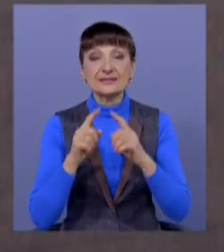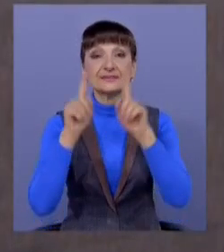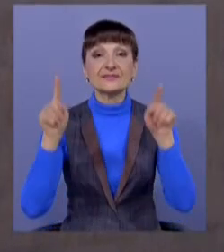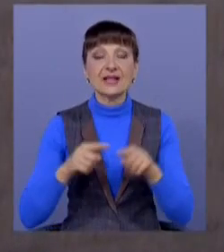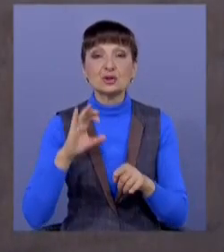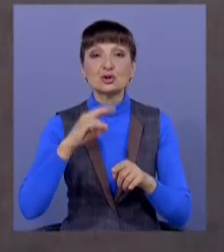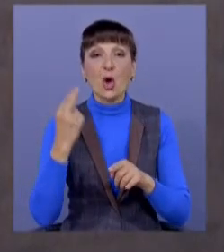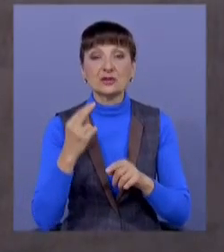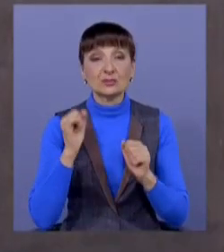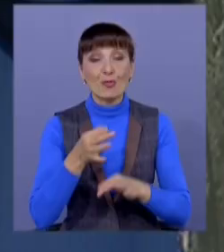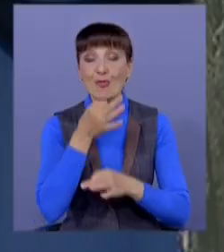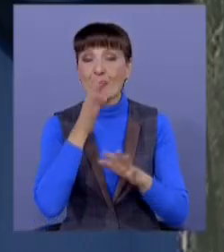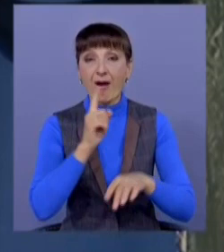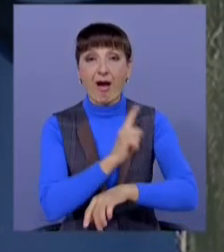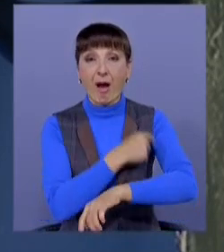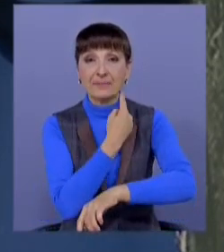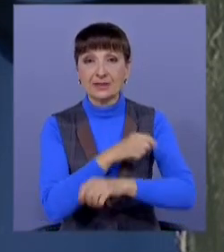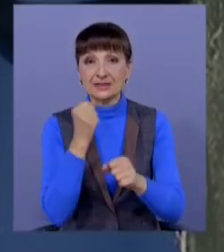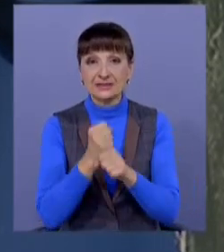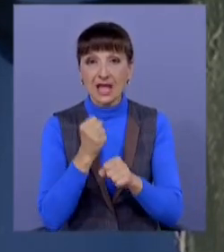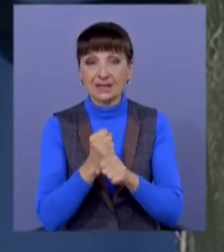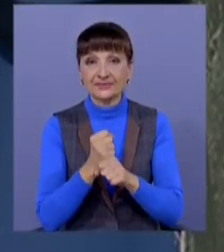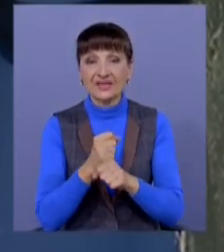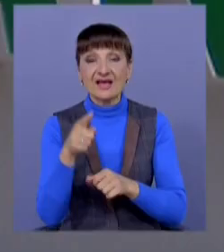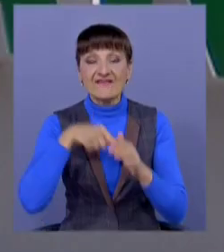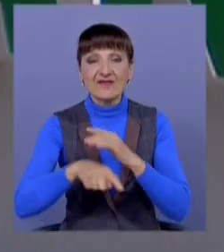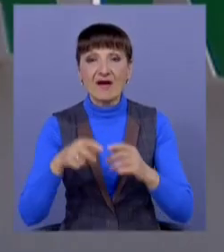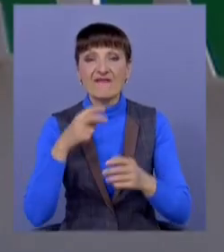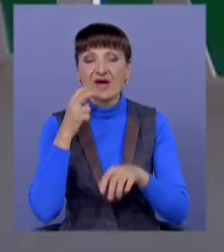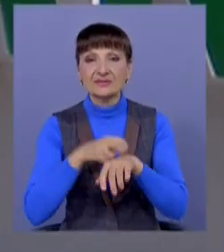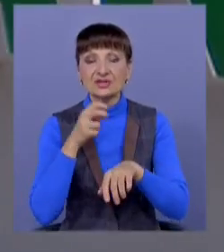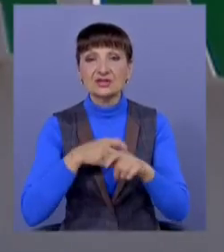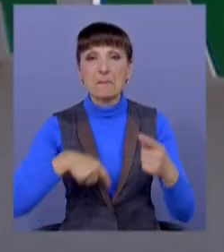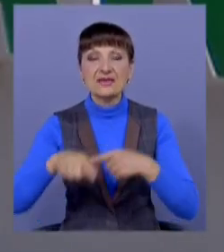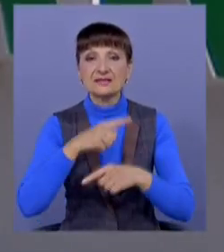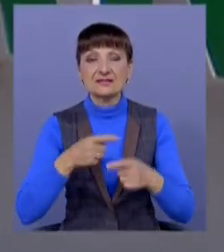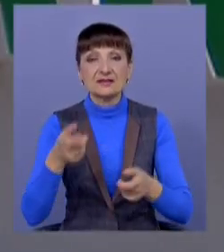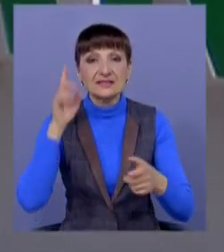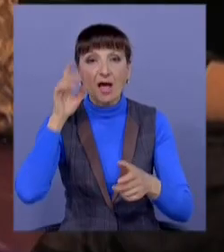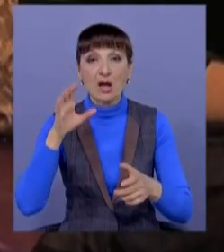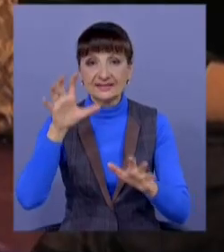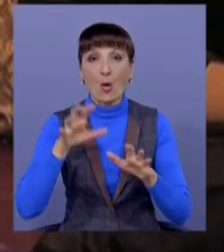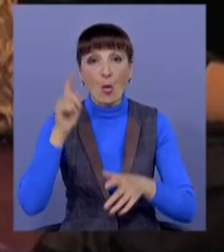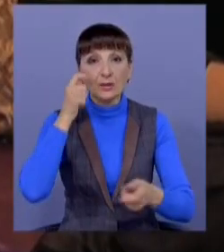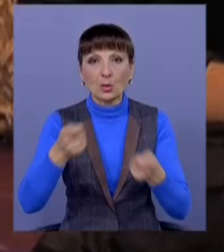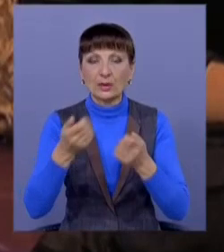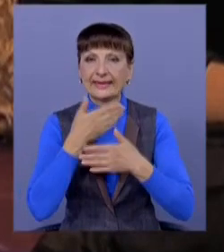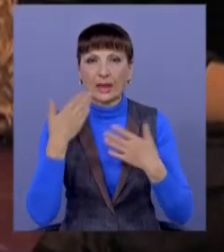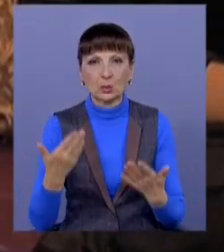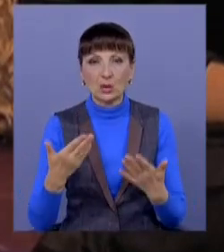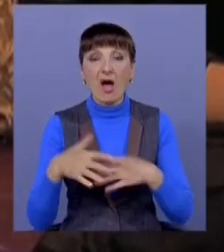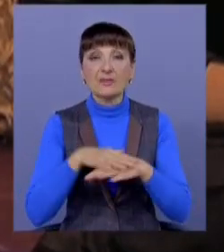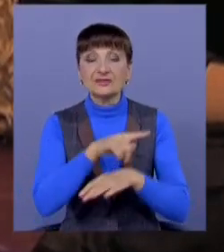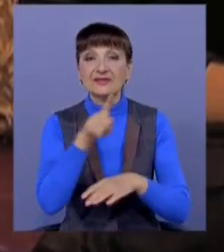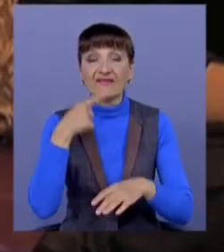надпись «социальная» может любая аптека. В фармацевтической бизнес-сфере это понятие законом никак не регламентируется. Этим, говорят общественники,